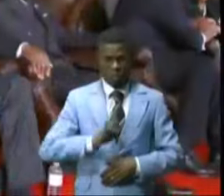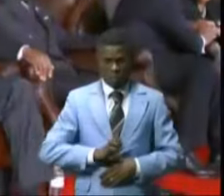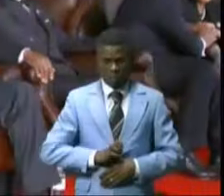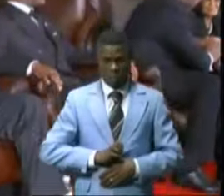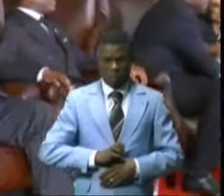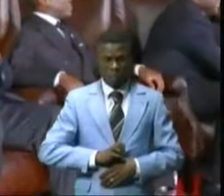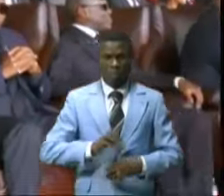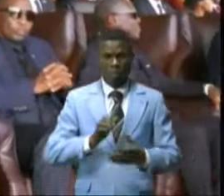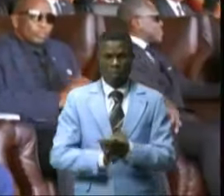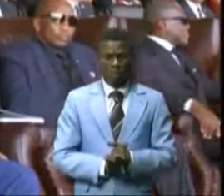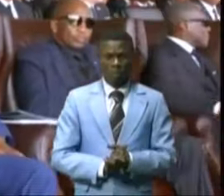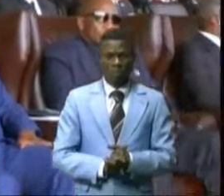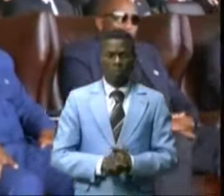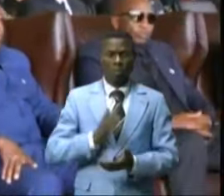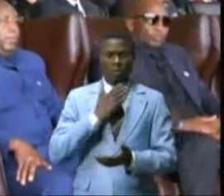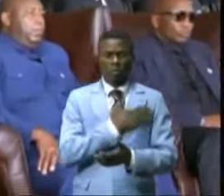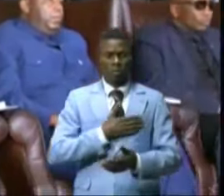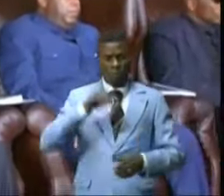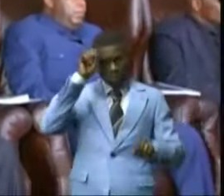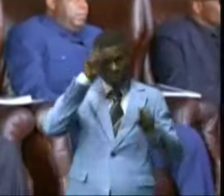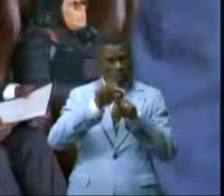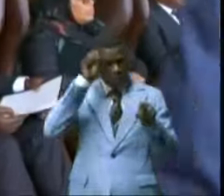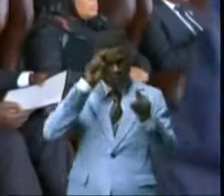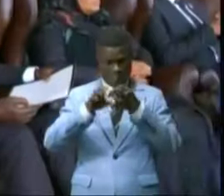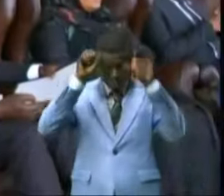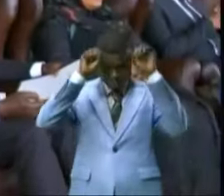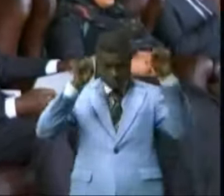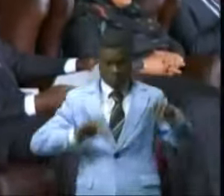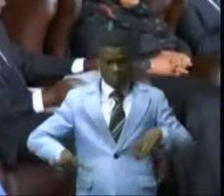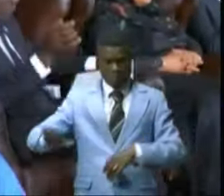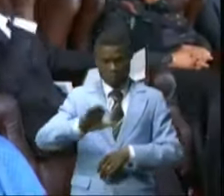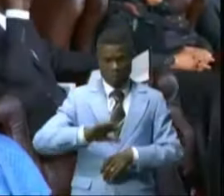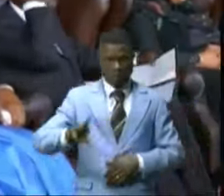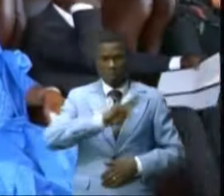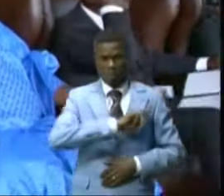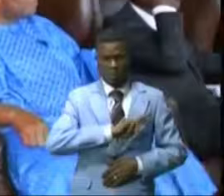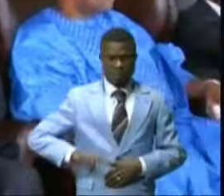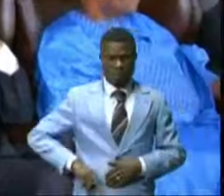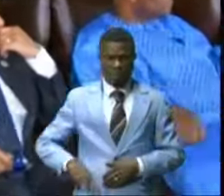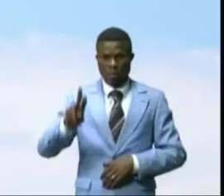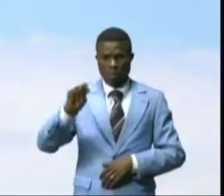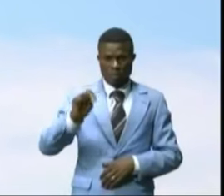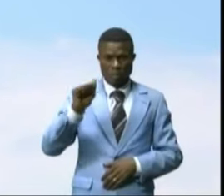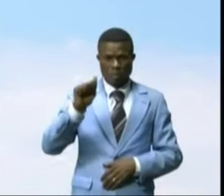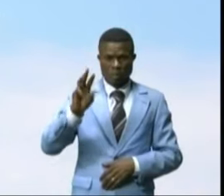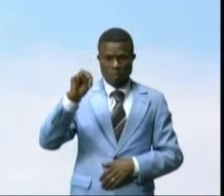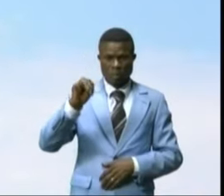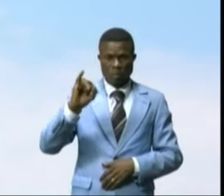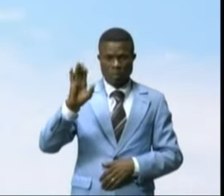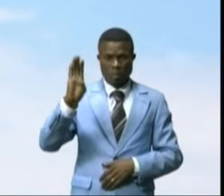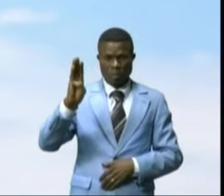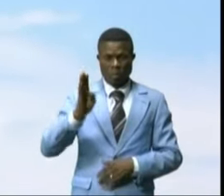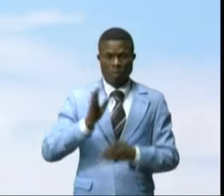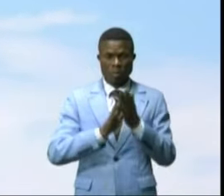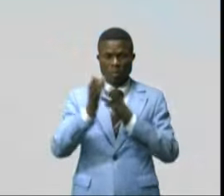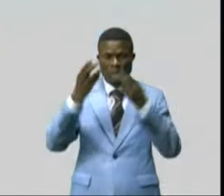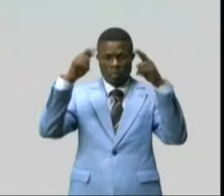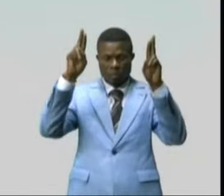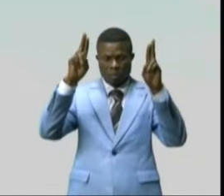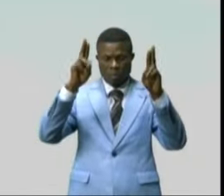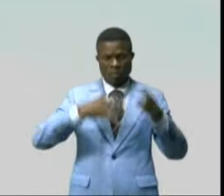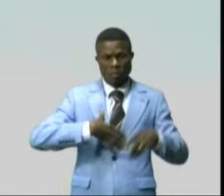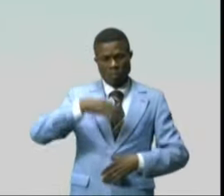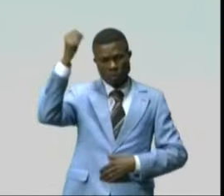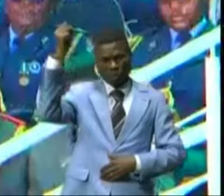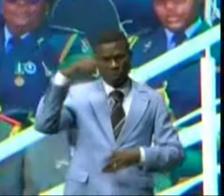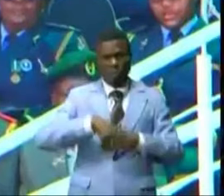Mbumba, cher frère et président de la République, tous mes voeux de succès et de réussite